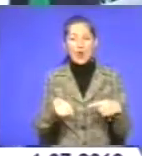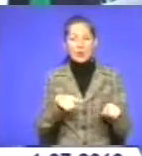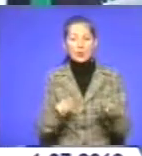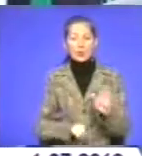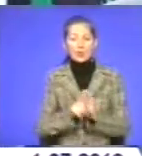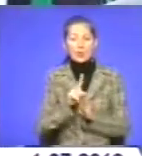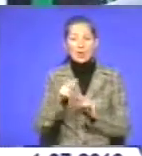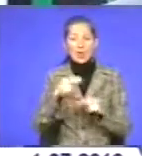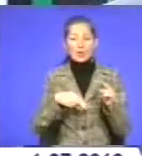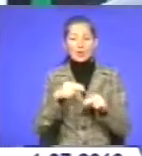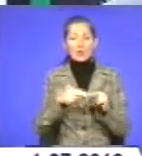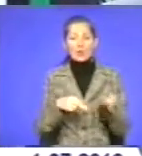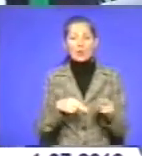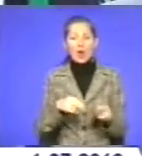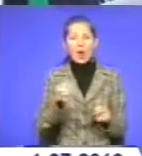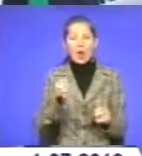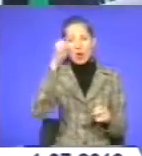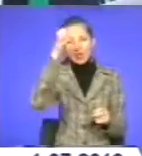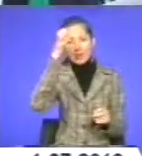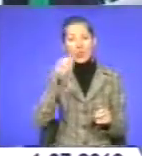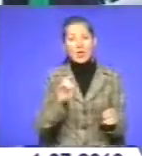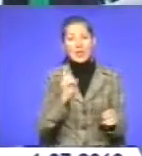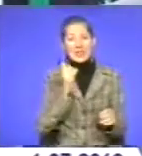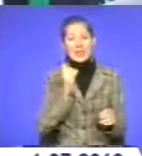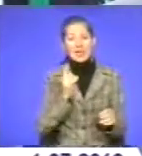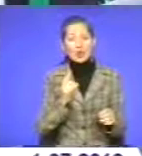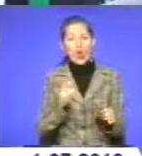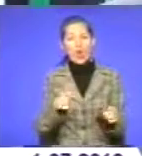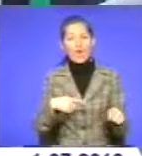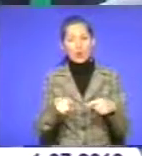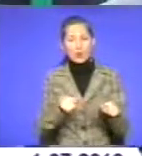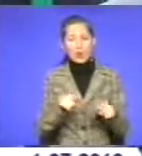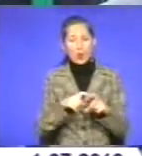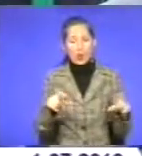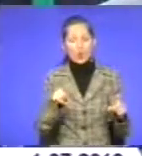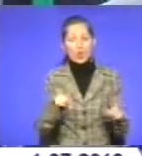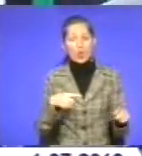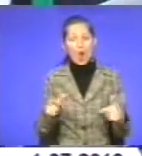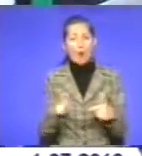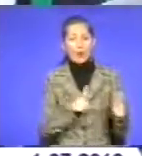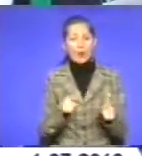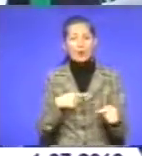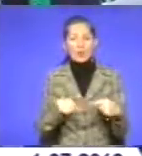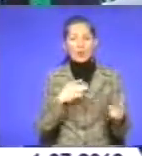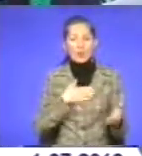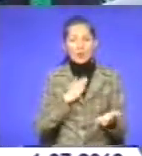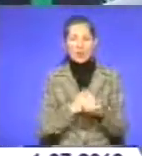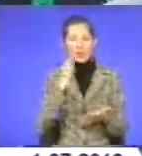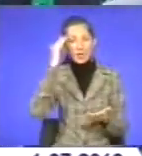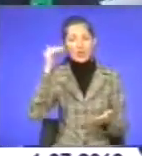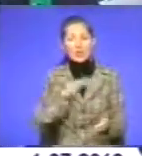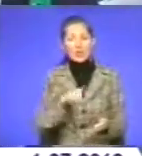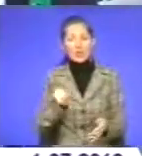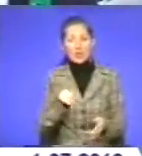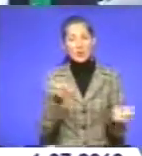будівництво академії дитячого футболу з тим, щоб готувати тут футболістів, а в нас є талановиті дітки, їм